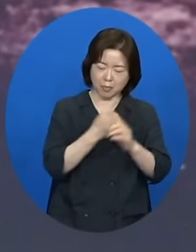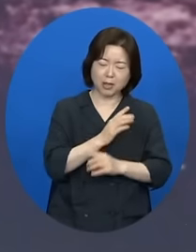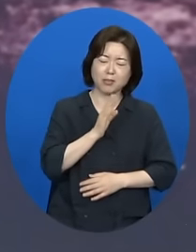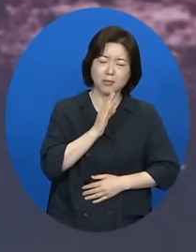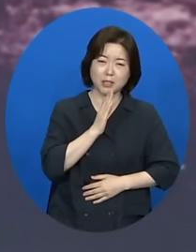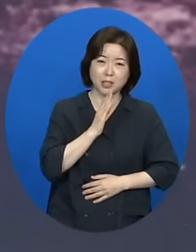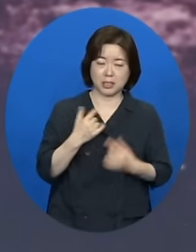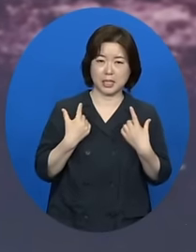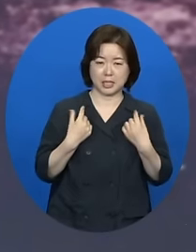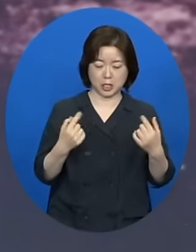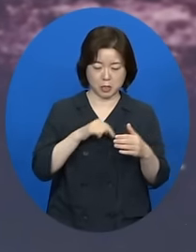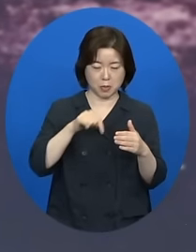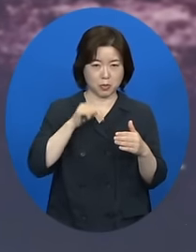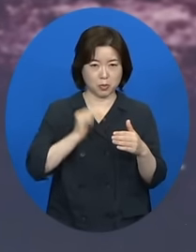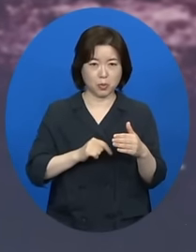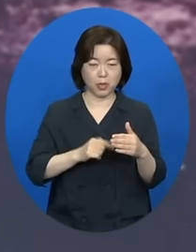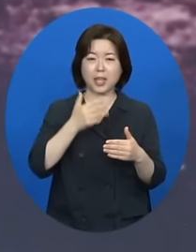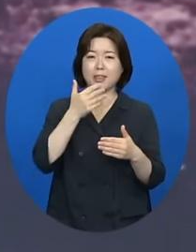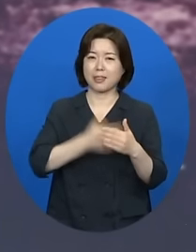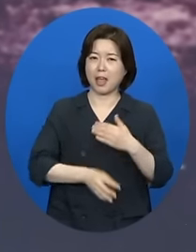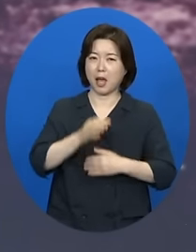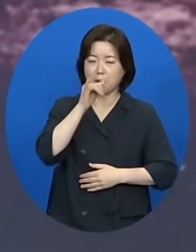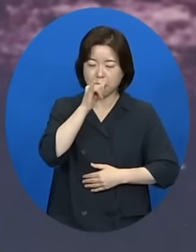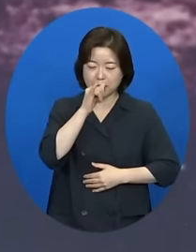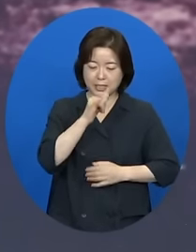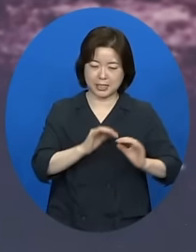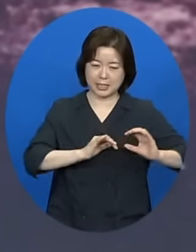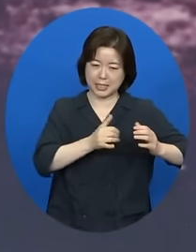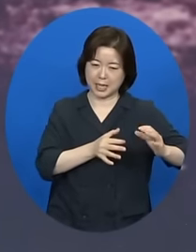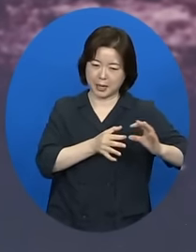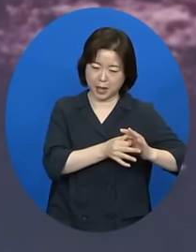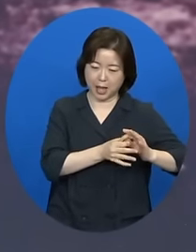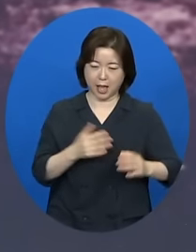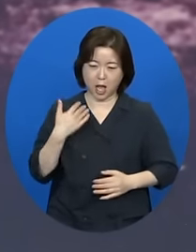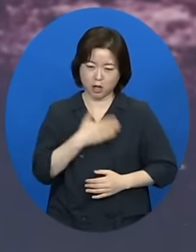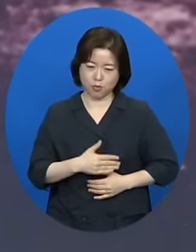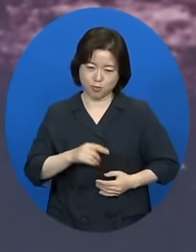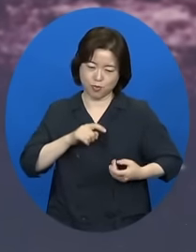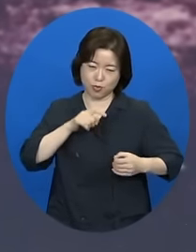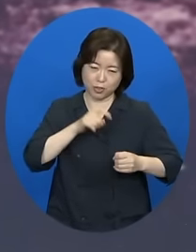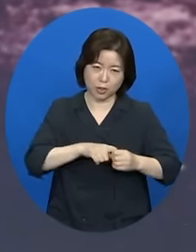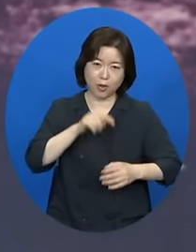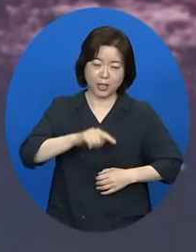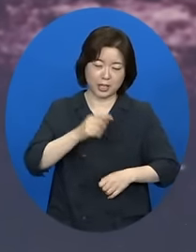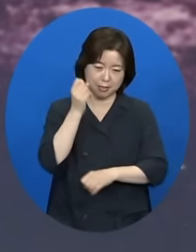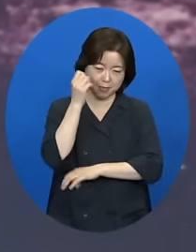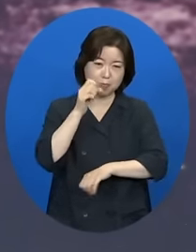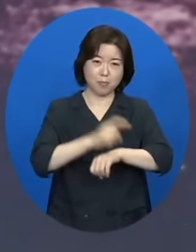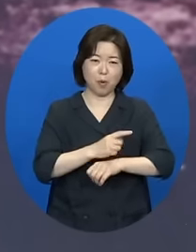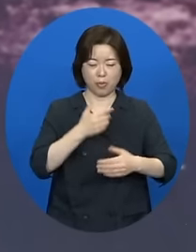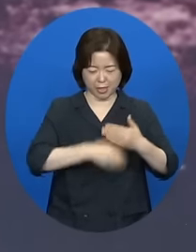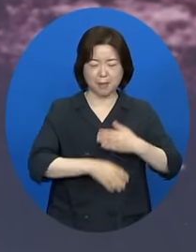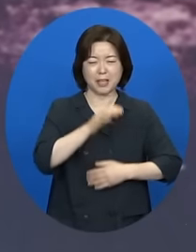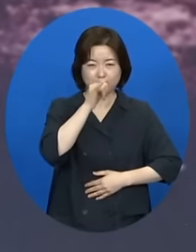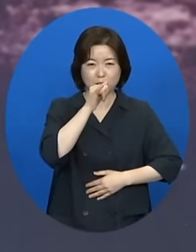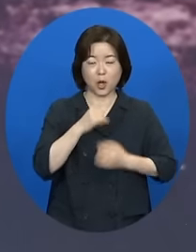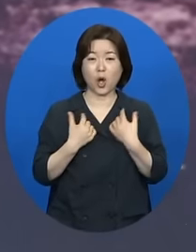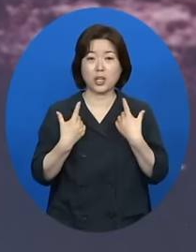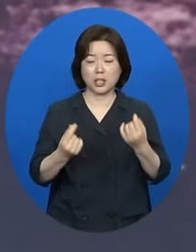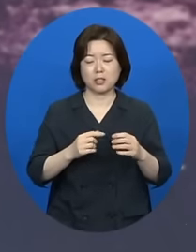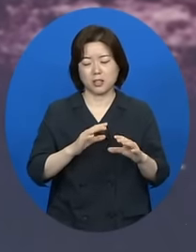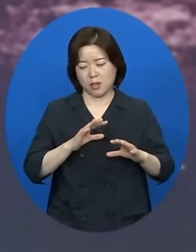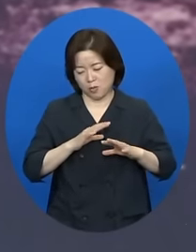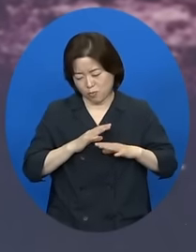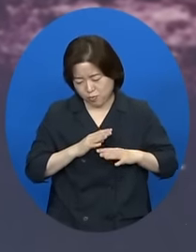여전히 그의 몸에는 남아있는 이 세속성과 육신의 어떤 본성이 남아있어요. 여전히